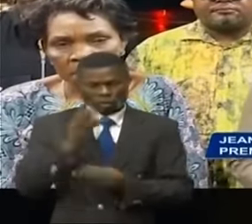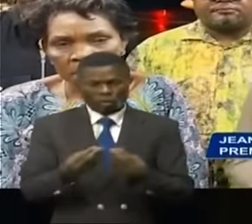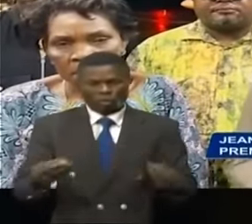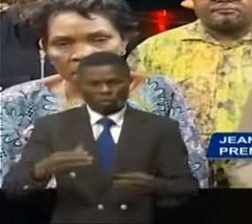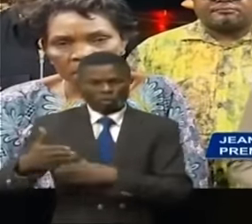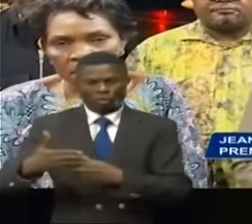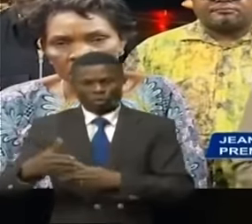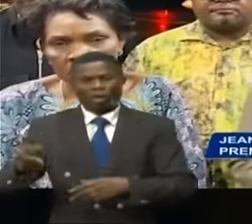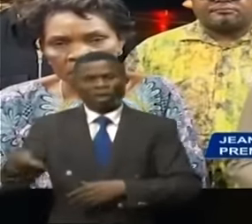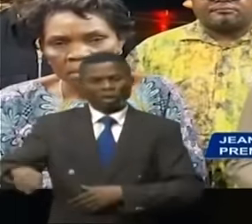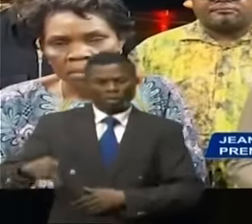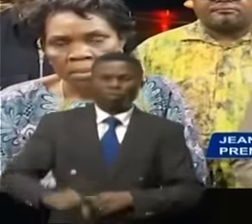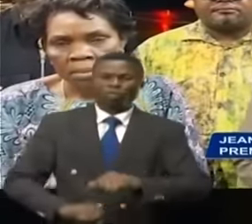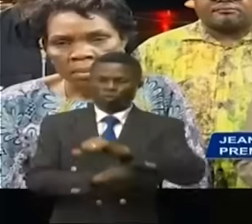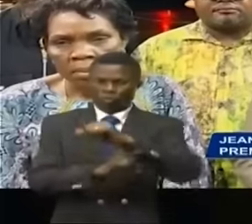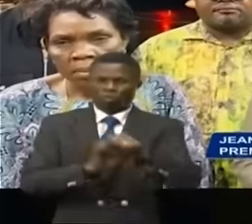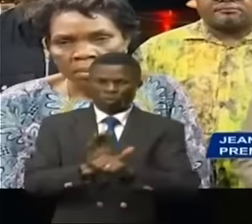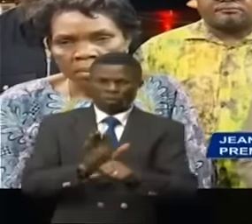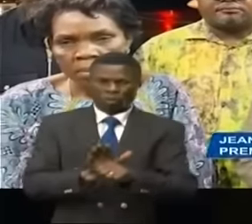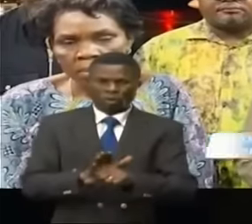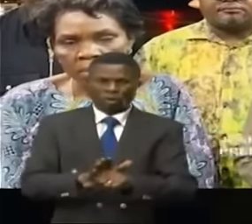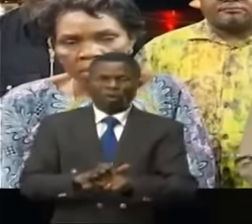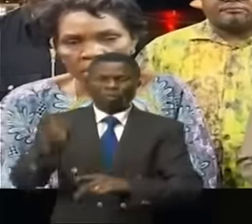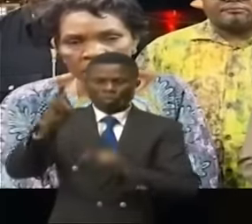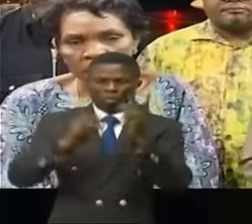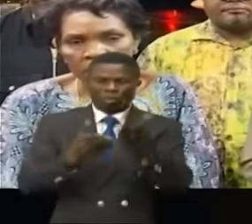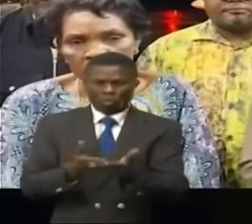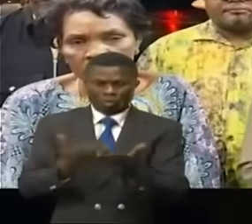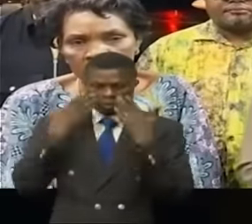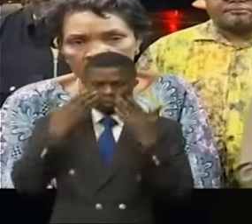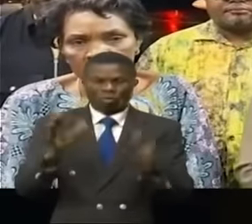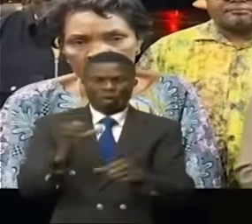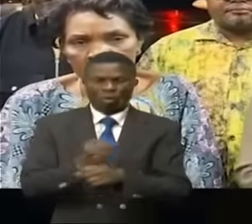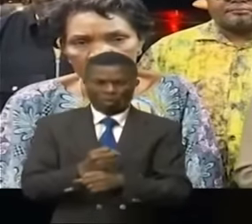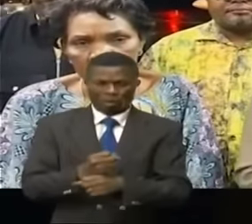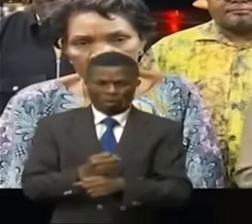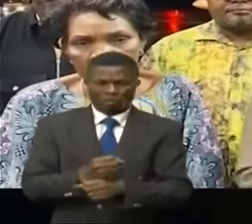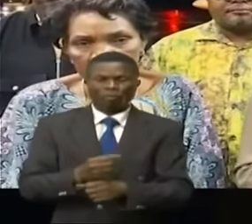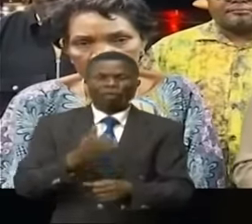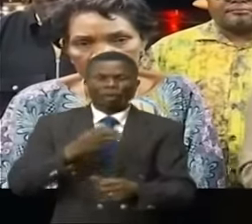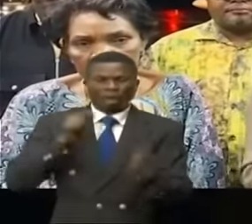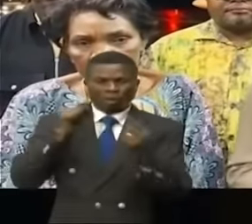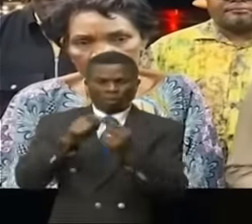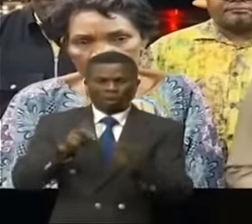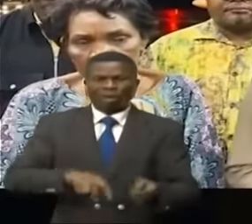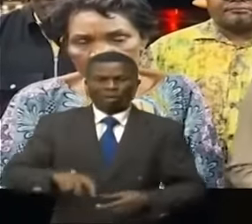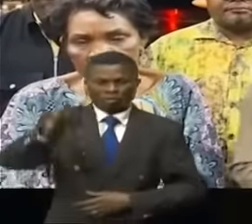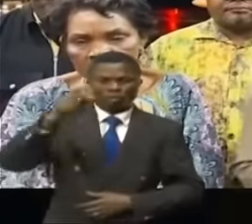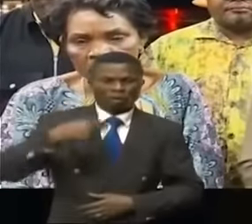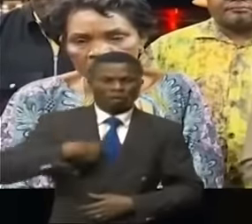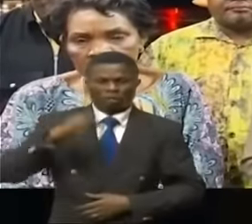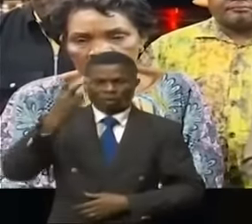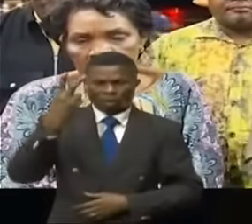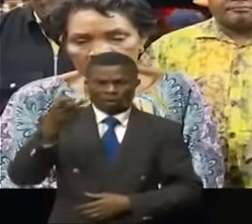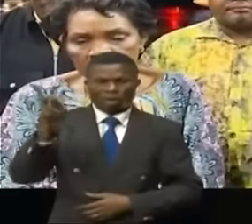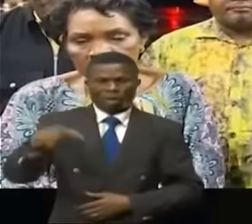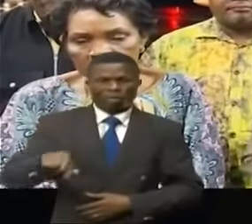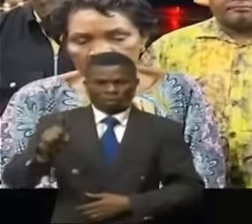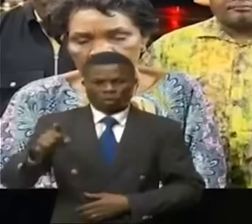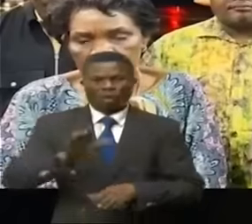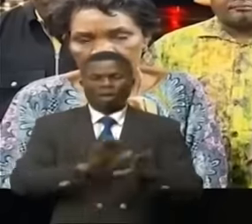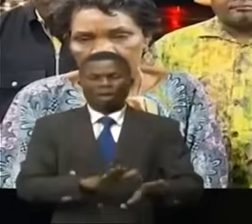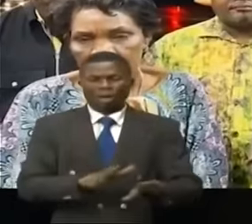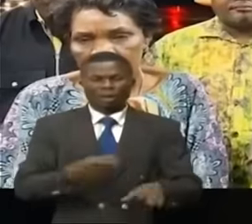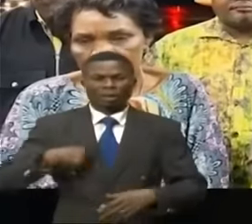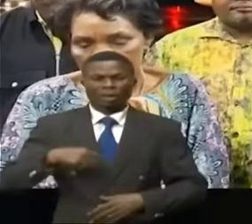de cette province pour la soulager. Donc voilà ce qui était, en tout cas, je veux dire le gros, mais en attendant, nous